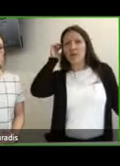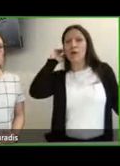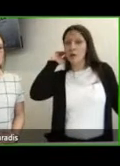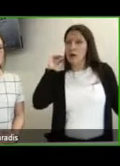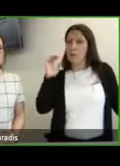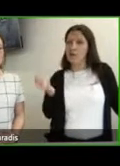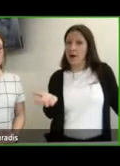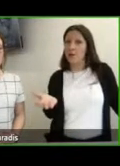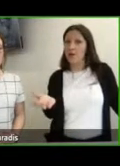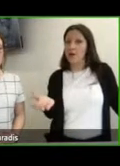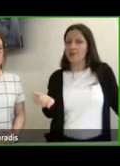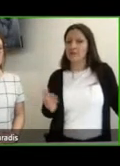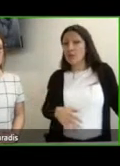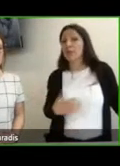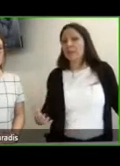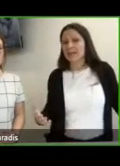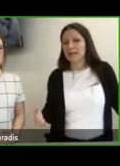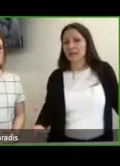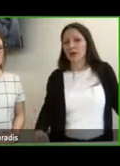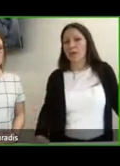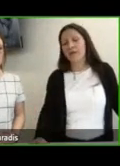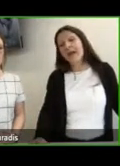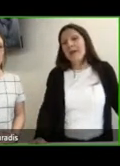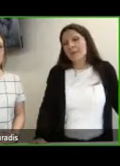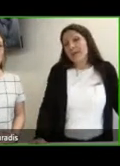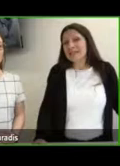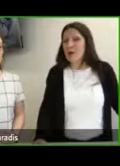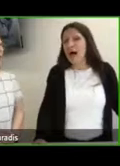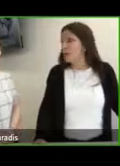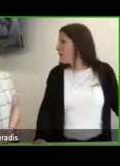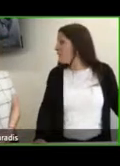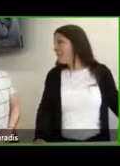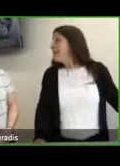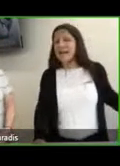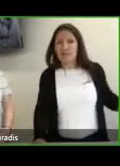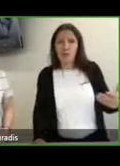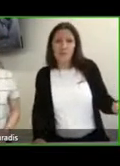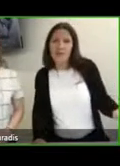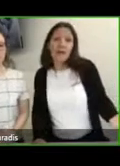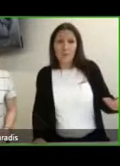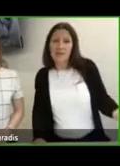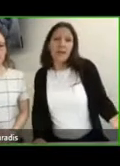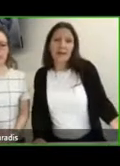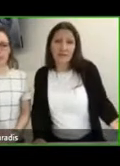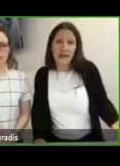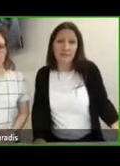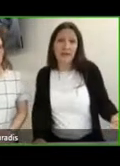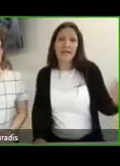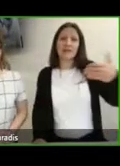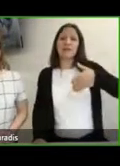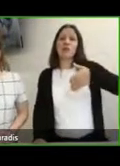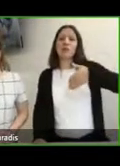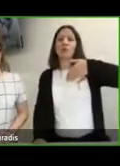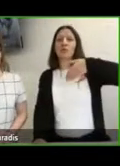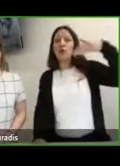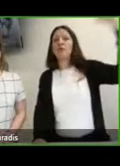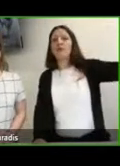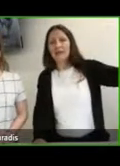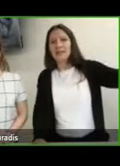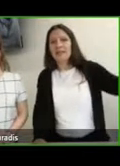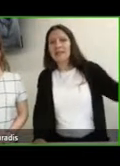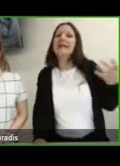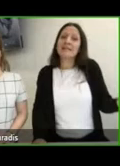fois, l'opinion d'un individu peut être présentée comme un fait. L'opinion du témoignage. Bien, son opinion, elle est vraie, mais est-ce que c'est un